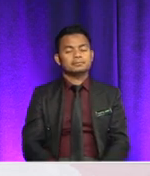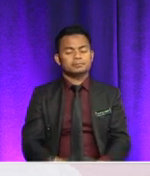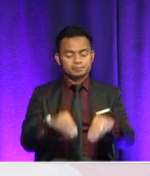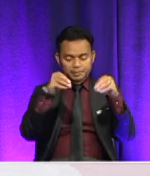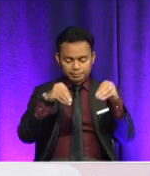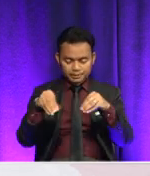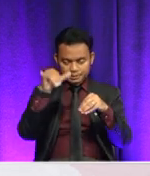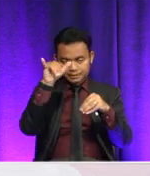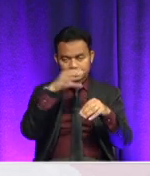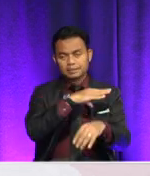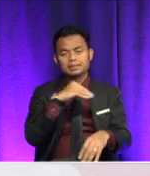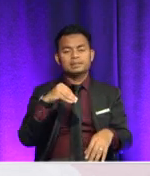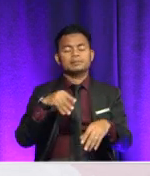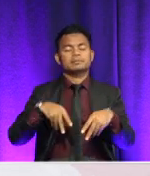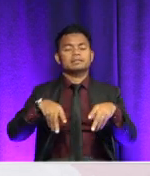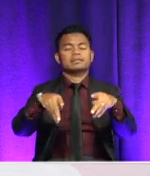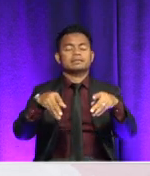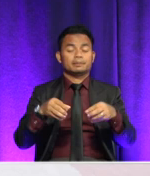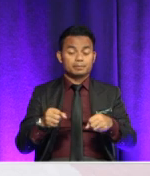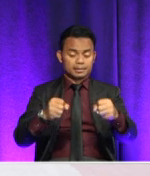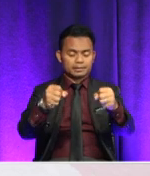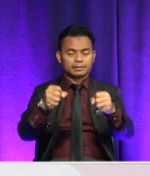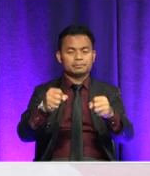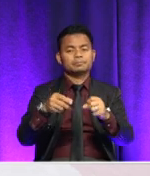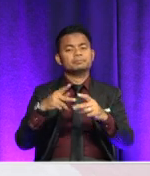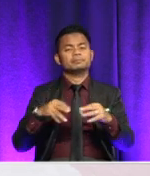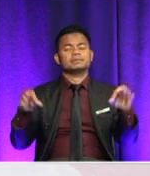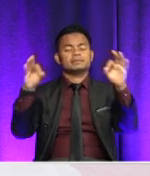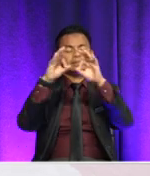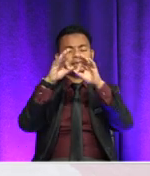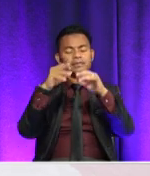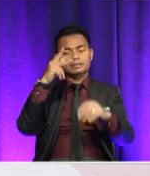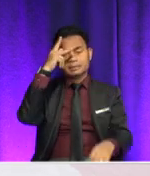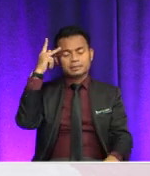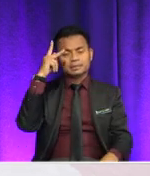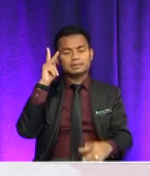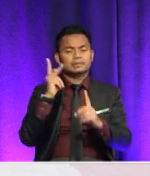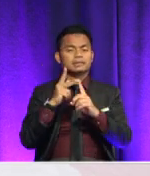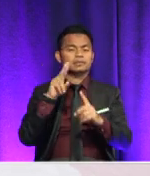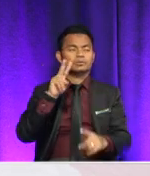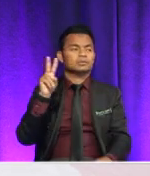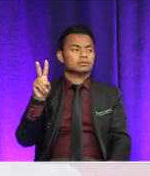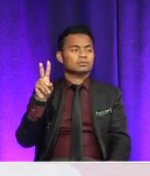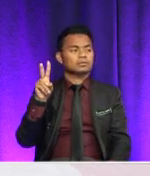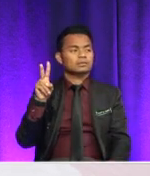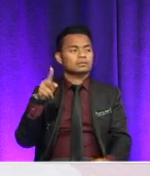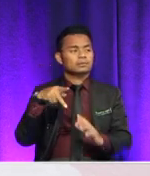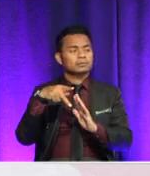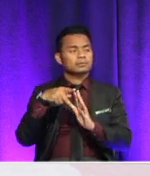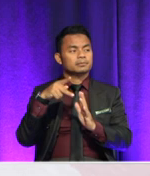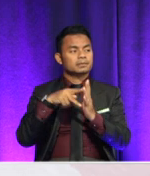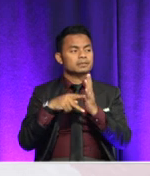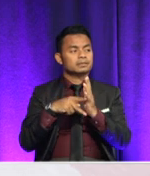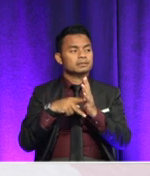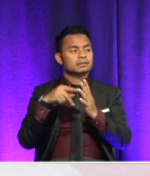pokok ini karena ini mempengaruhi penghasilan biji benih dan serat